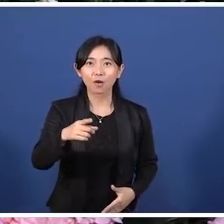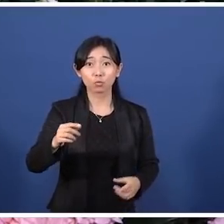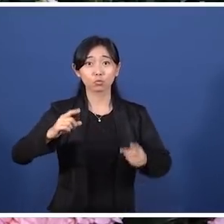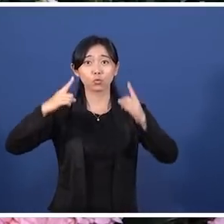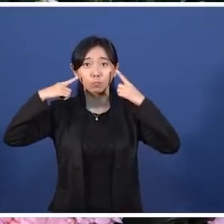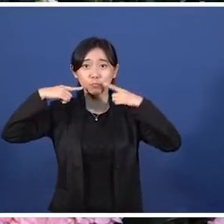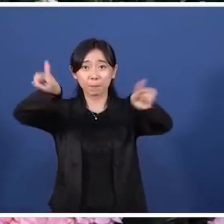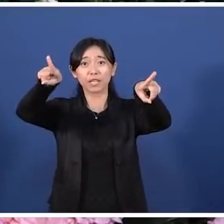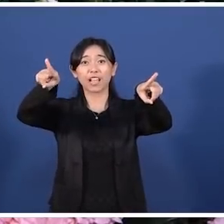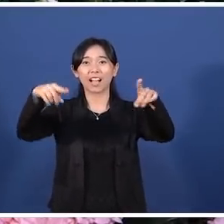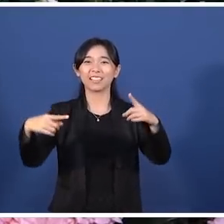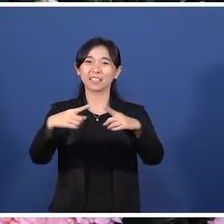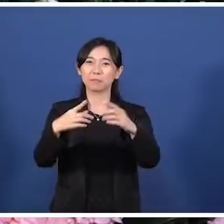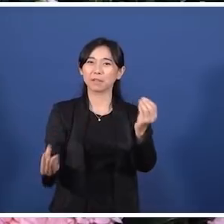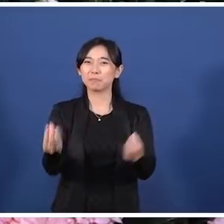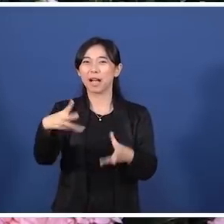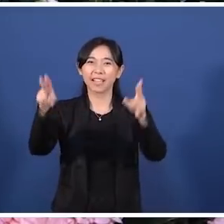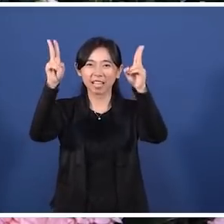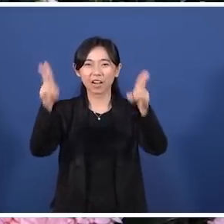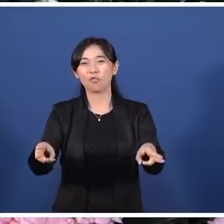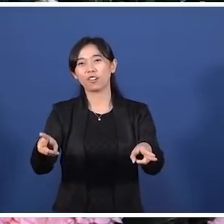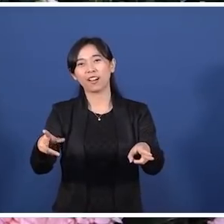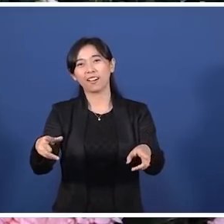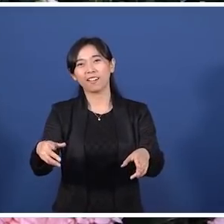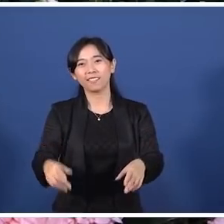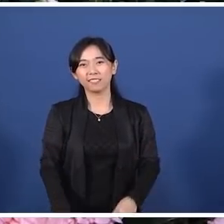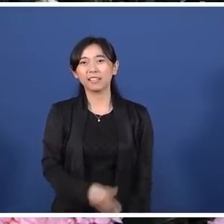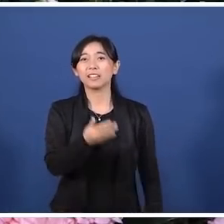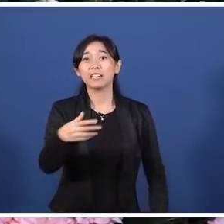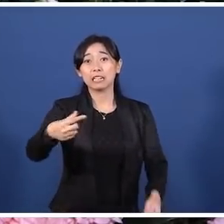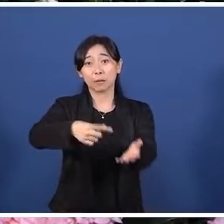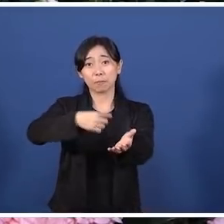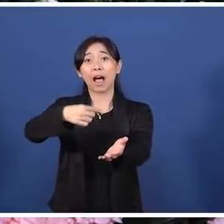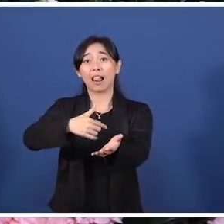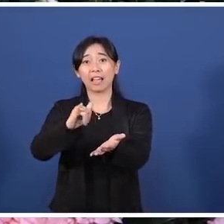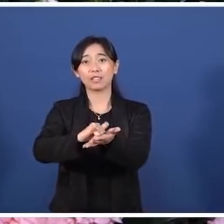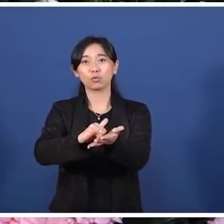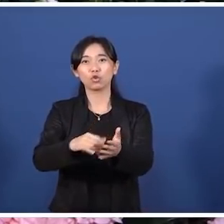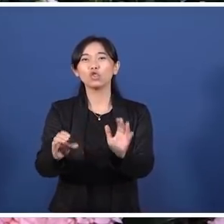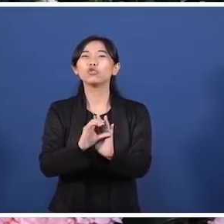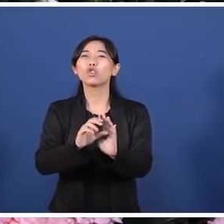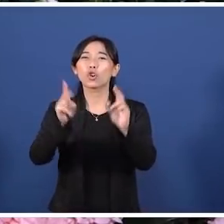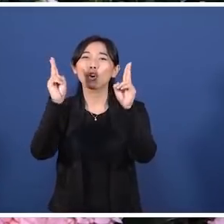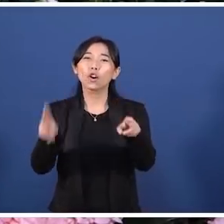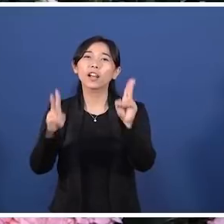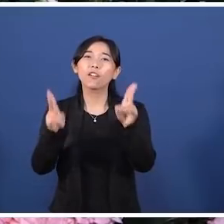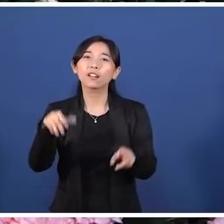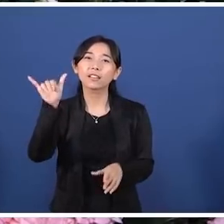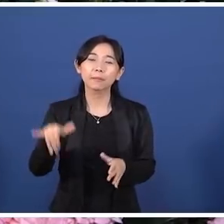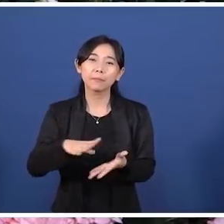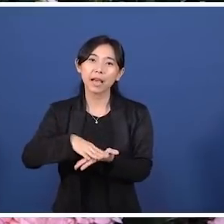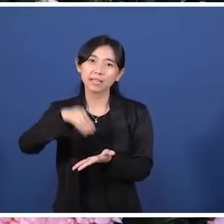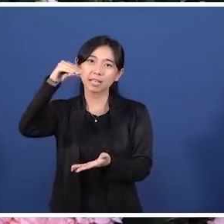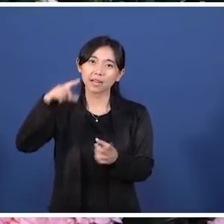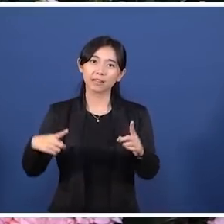banyak orang bahwa mereka tidak perlu takut lagi. Mereka adalah contoh dari orang-orang yang belajar kepada